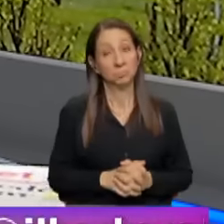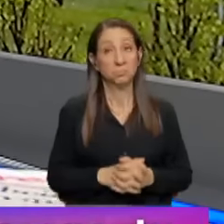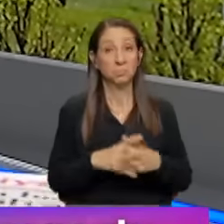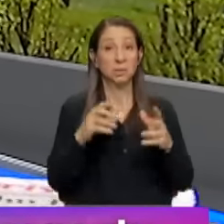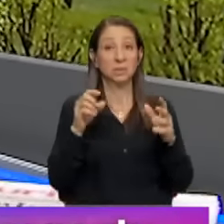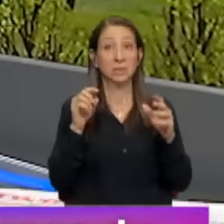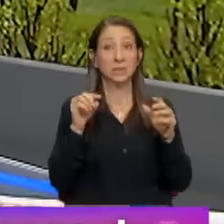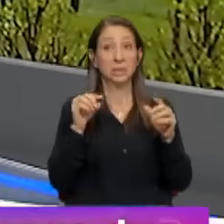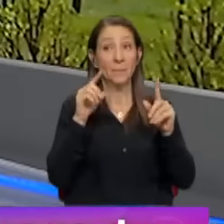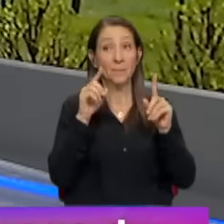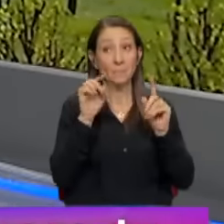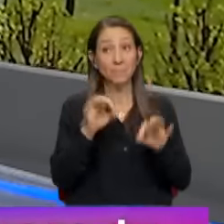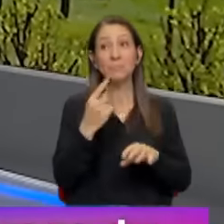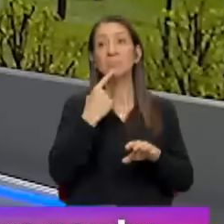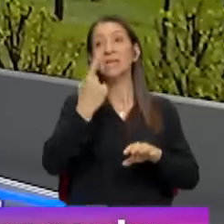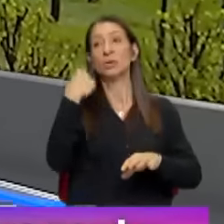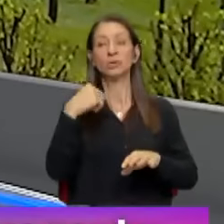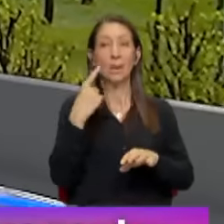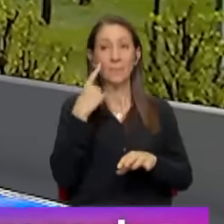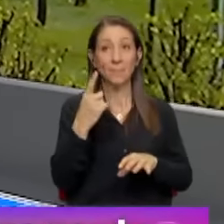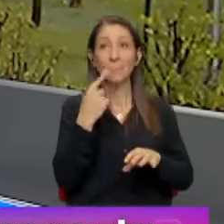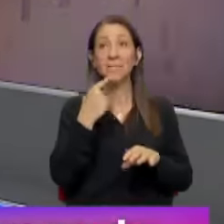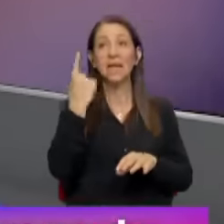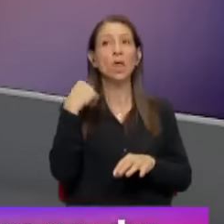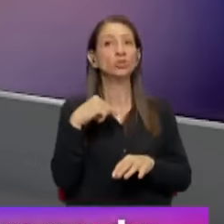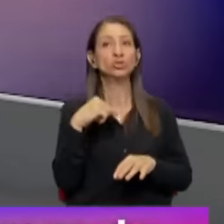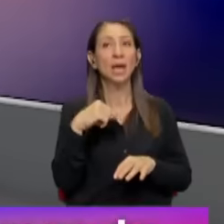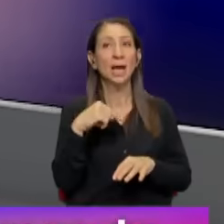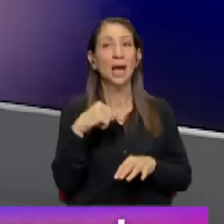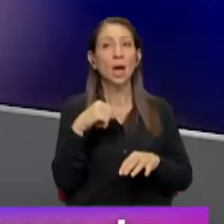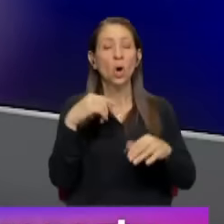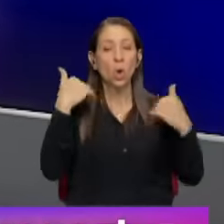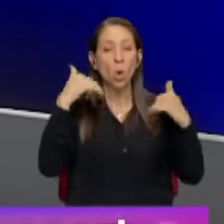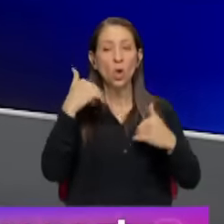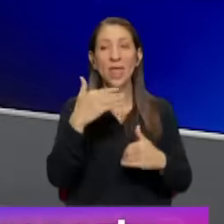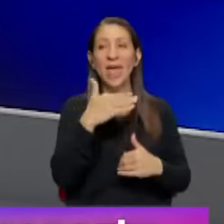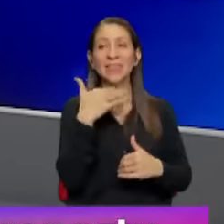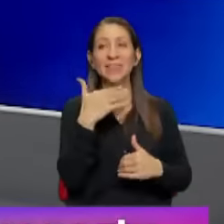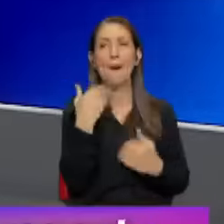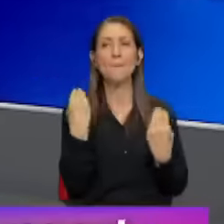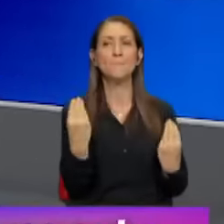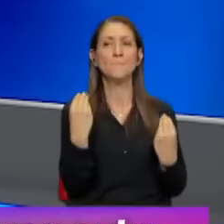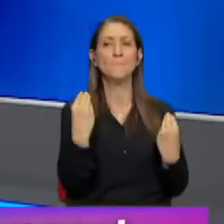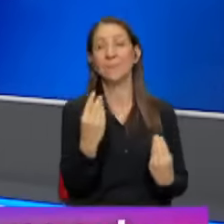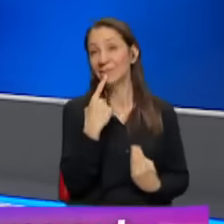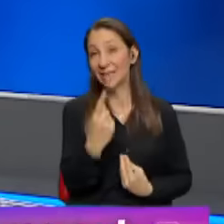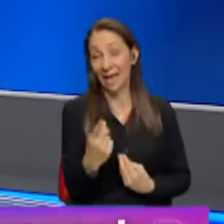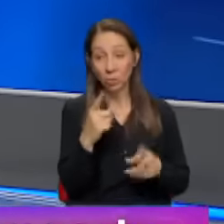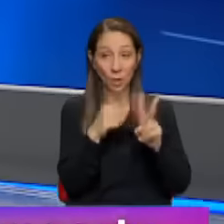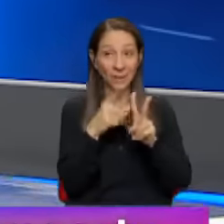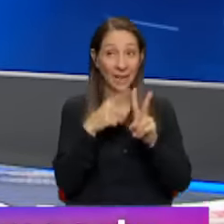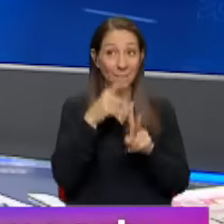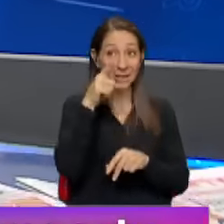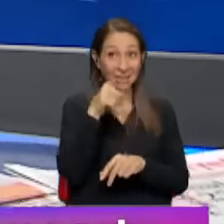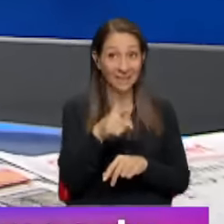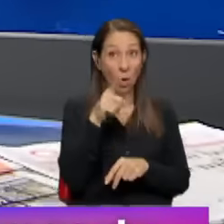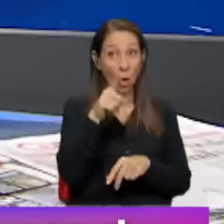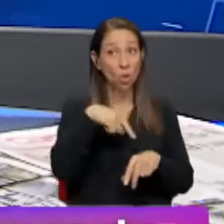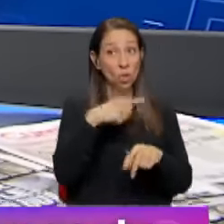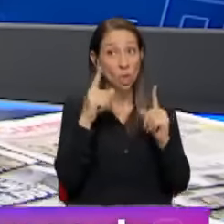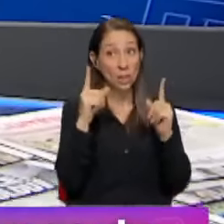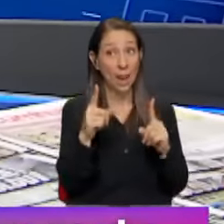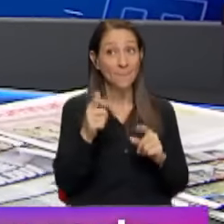Şimdi bir yıl önce bir kez daha gidelim. Bir yıl önce koyun etini öven kişi Nurettin Nebati'ydi. O